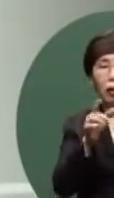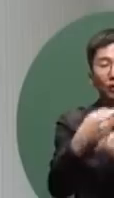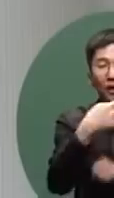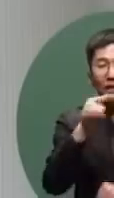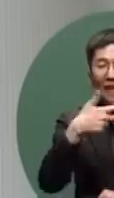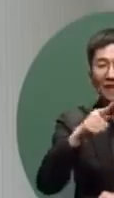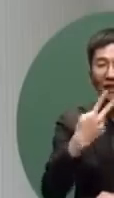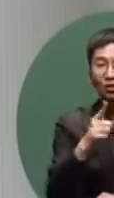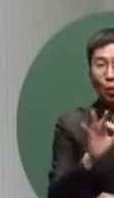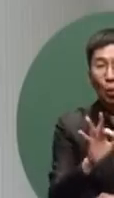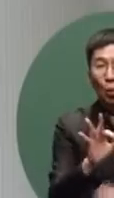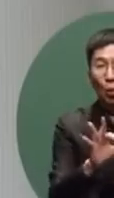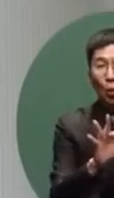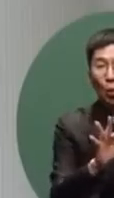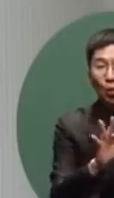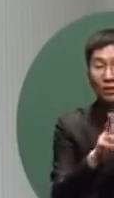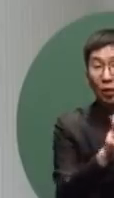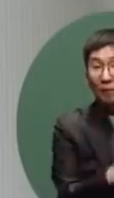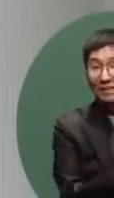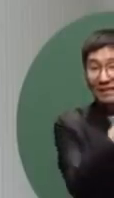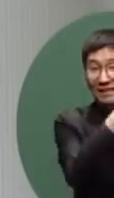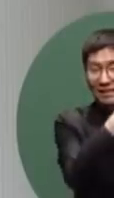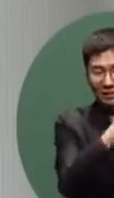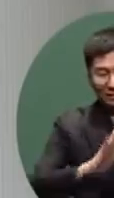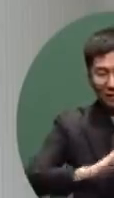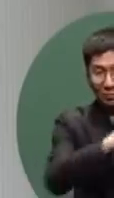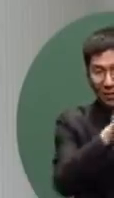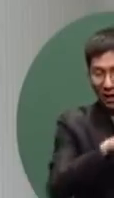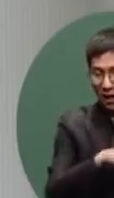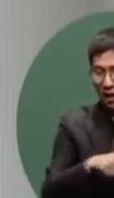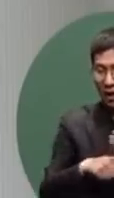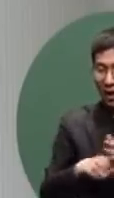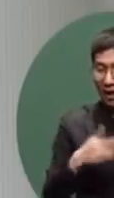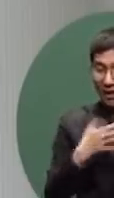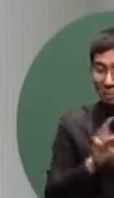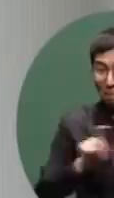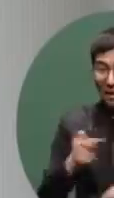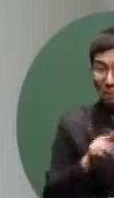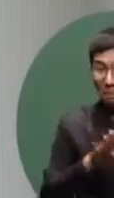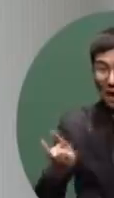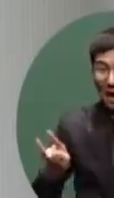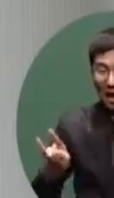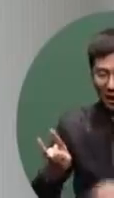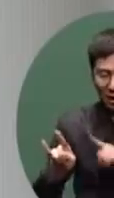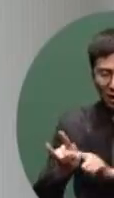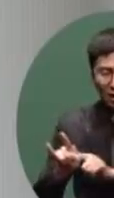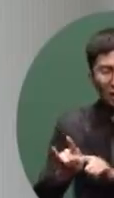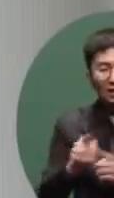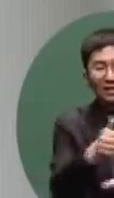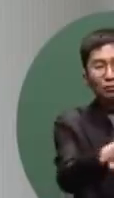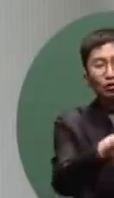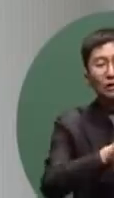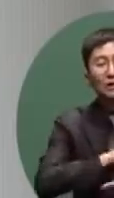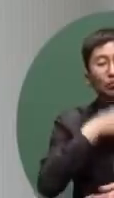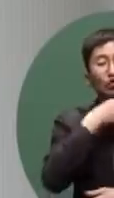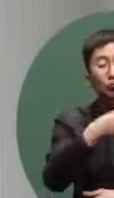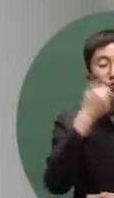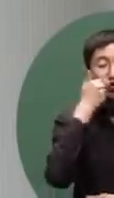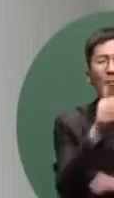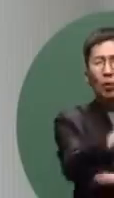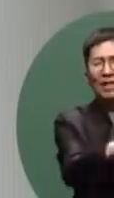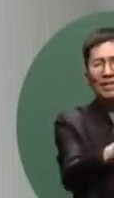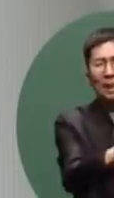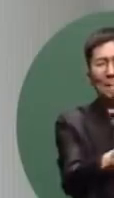마시고요. 김만배가 지칭하는 그분이 자신이 아니라 어떤 실명을 거론하면서 현직 대법관을 얘기를